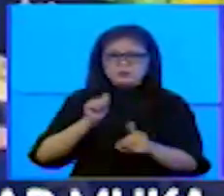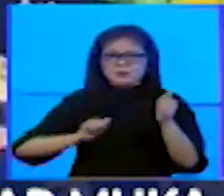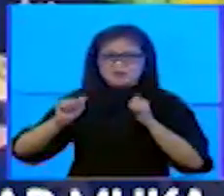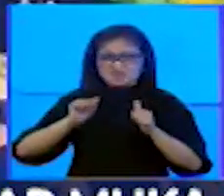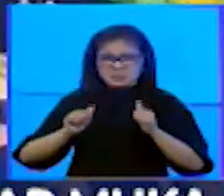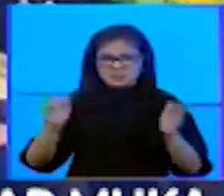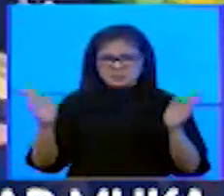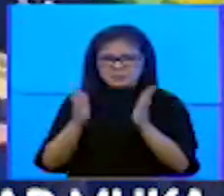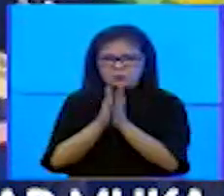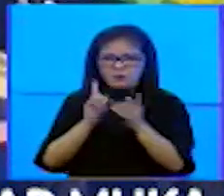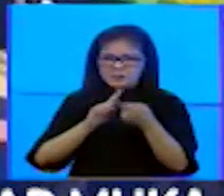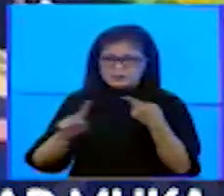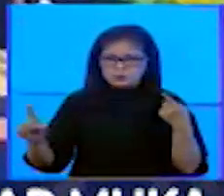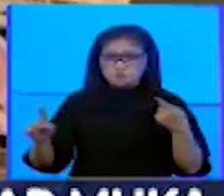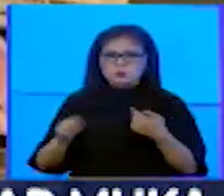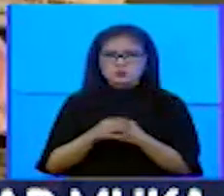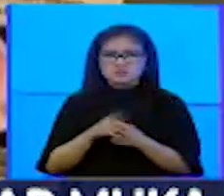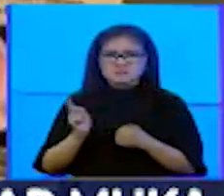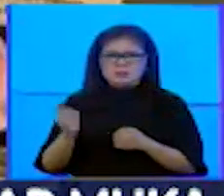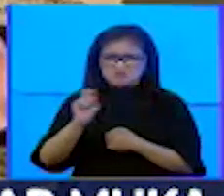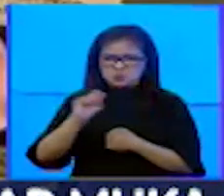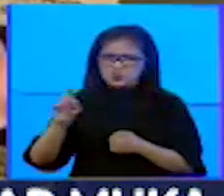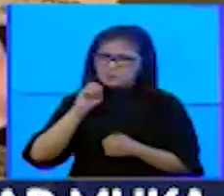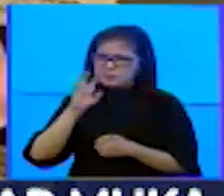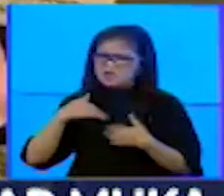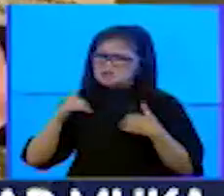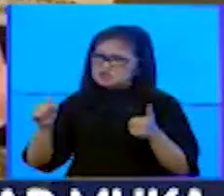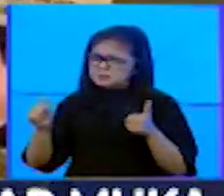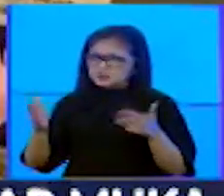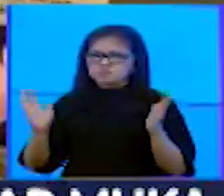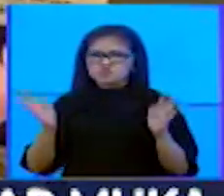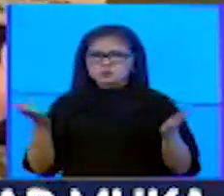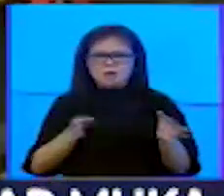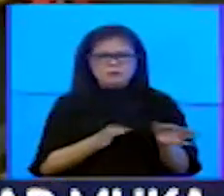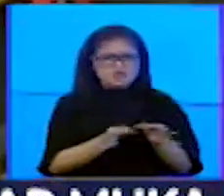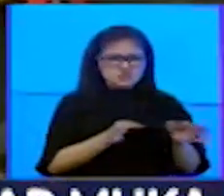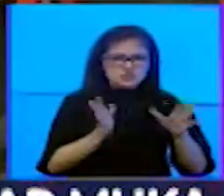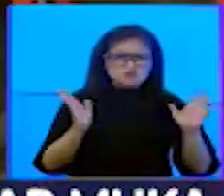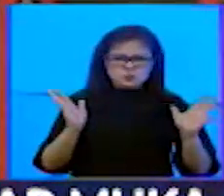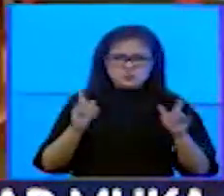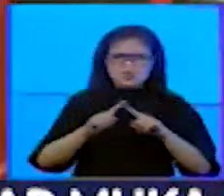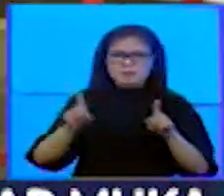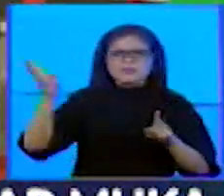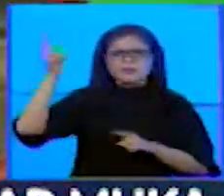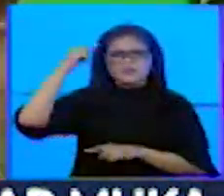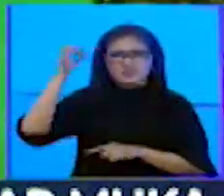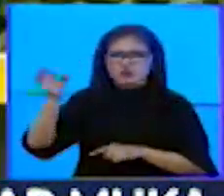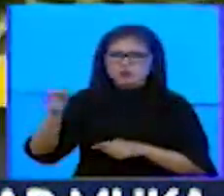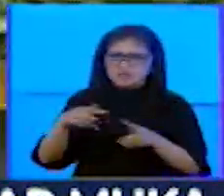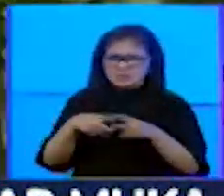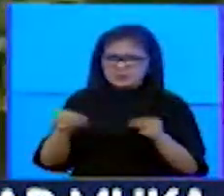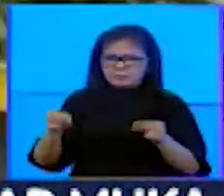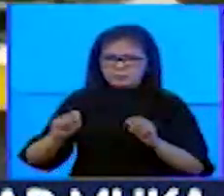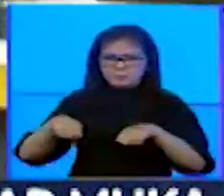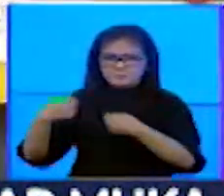Hai meski sejumlah sekolah mengaku sudah menyiapkan sejumlah fasilitas penunjang protokol kesehatan namun Pemkot Depok tidak akan mengizinkan sekolah